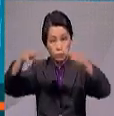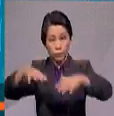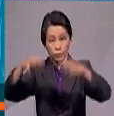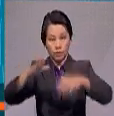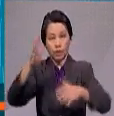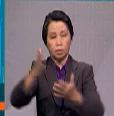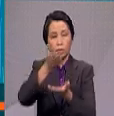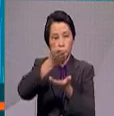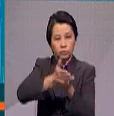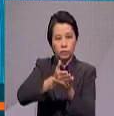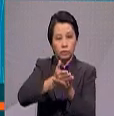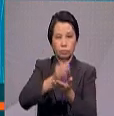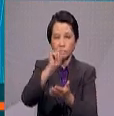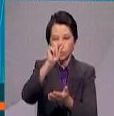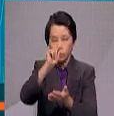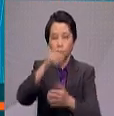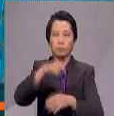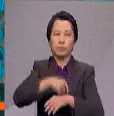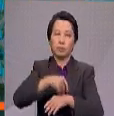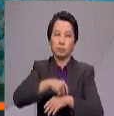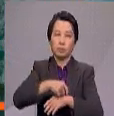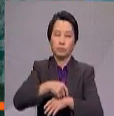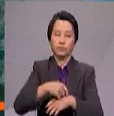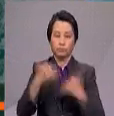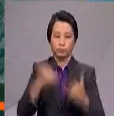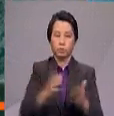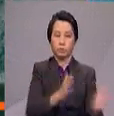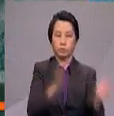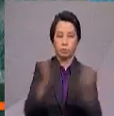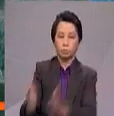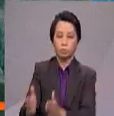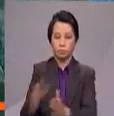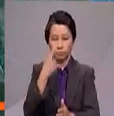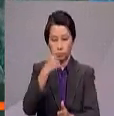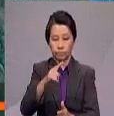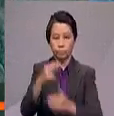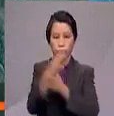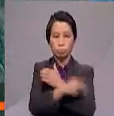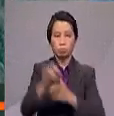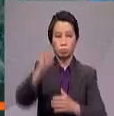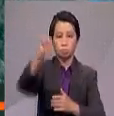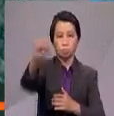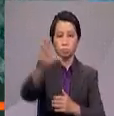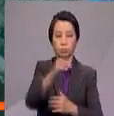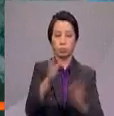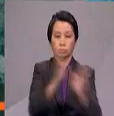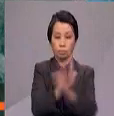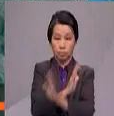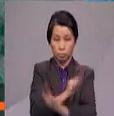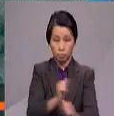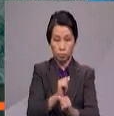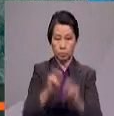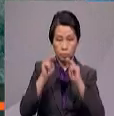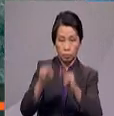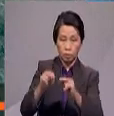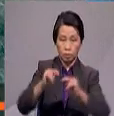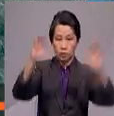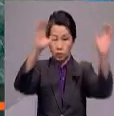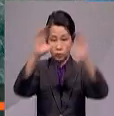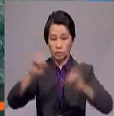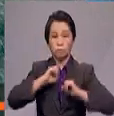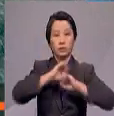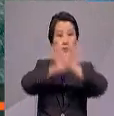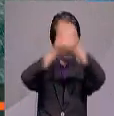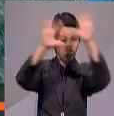akan reda sedikit masa lagi. Ketika-ketika pula tinjauan cuaca untuk negeri Sabah dan Sarawak. Diperhatikan cuaca adalah